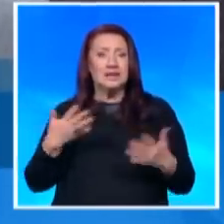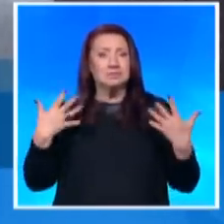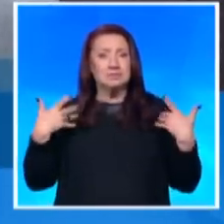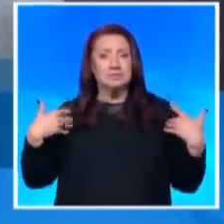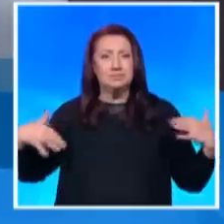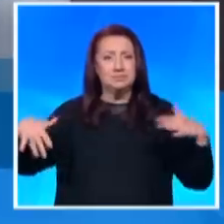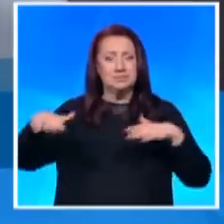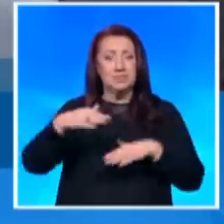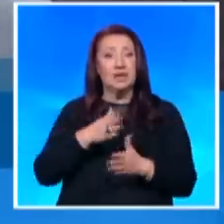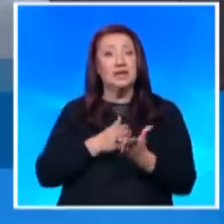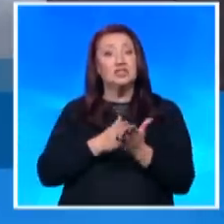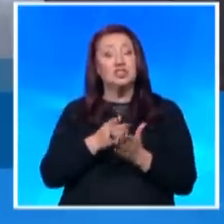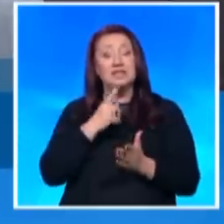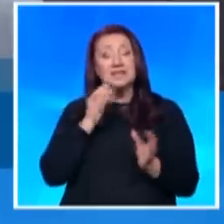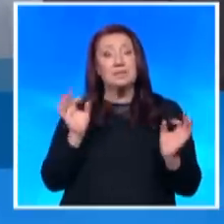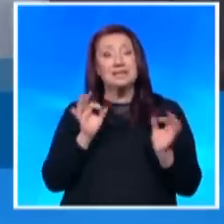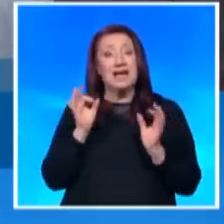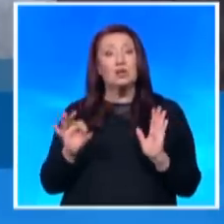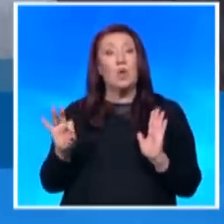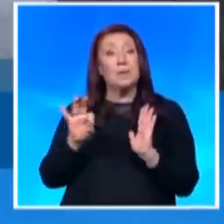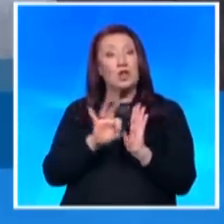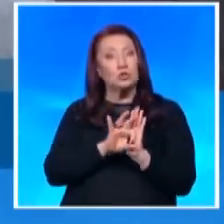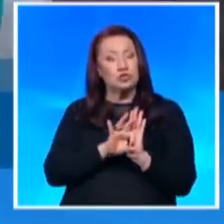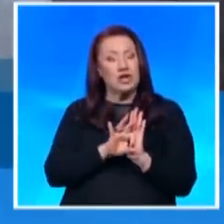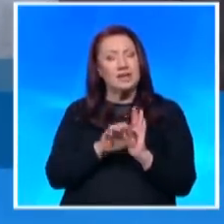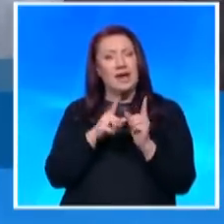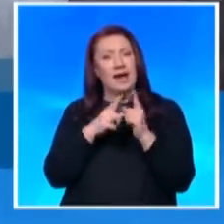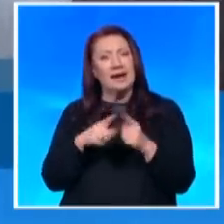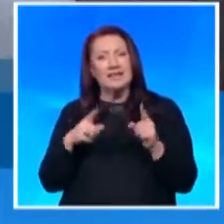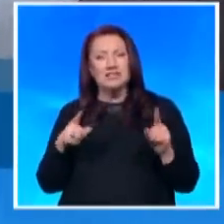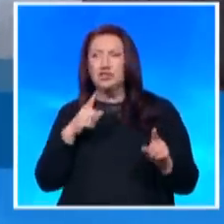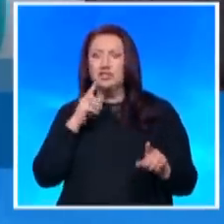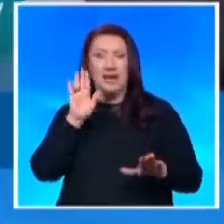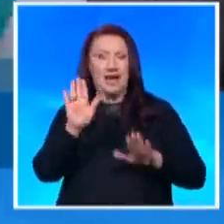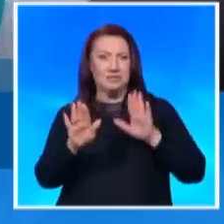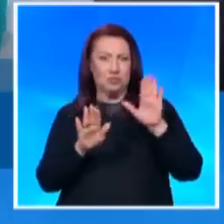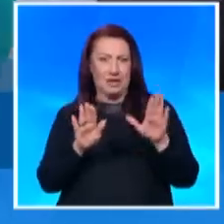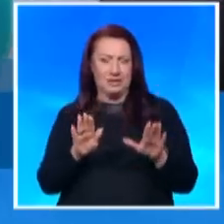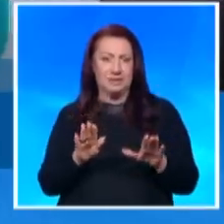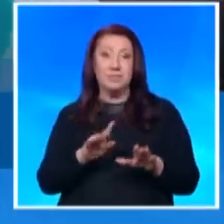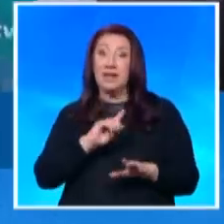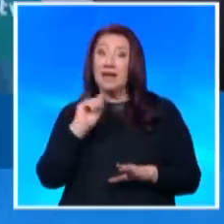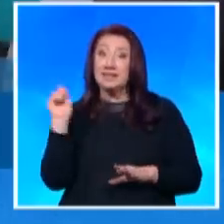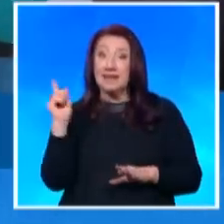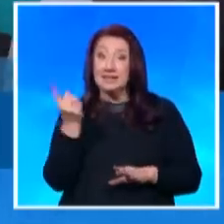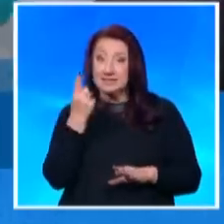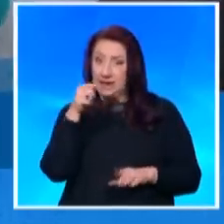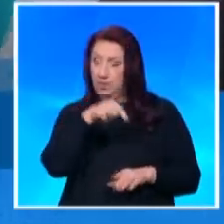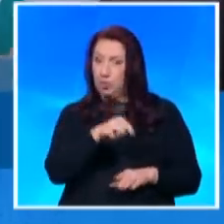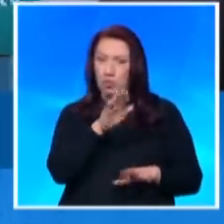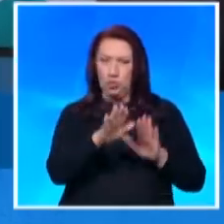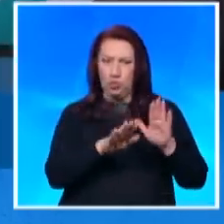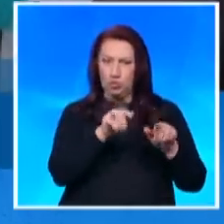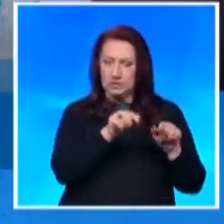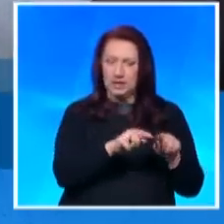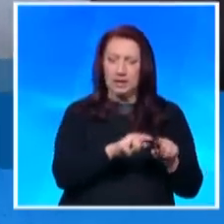чрез приложение от музея различните експонати. Но не само тук има страхотни събития. До 23 часа само в